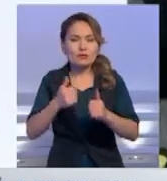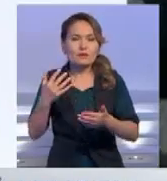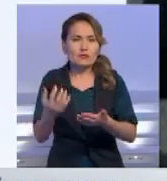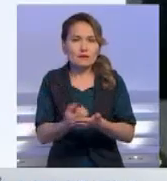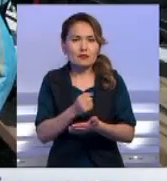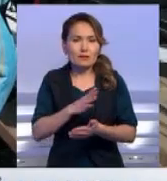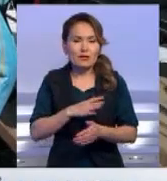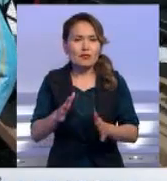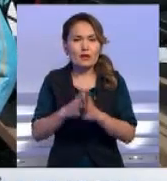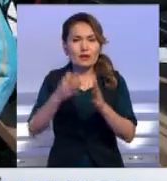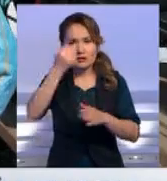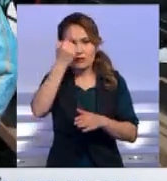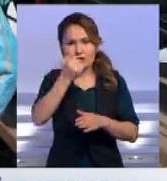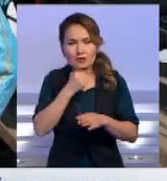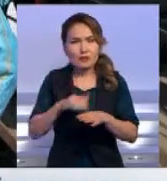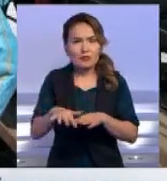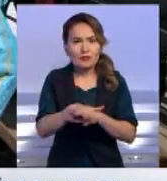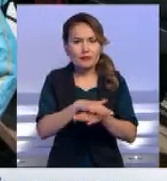рахмет айтамын.